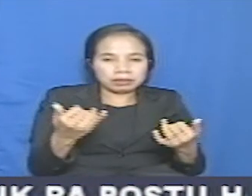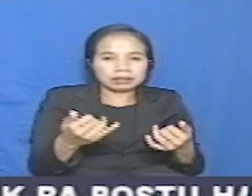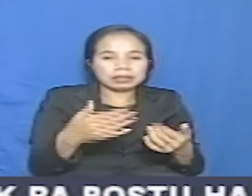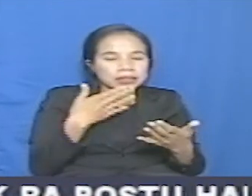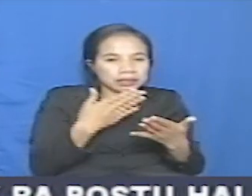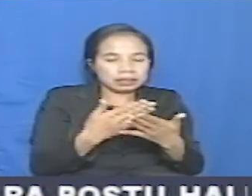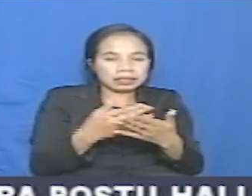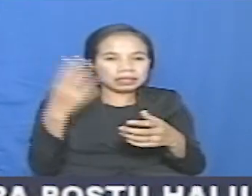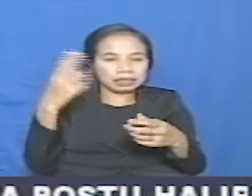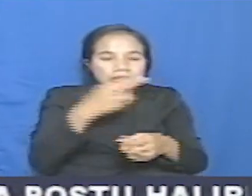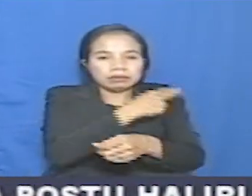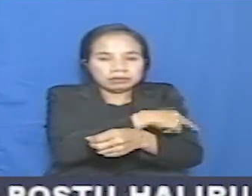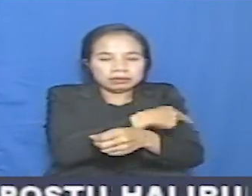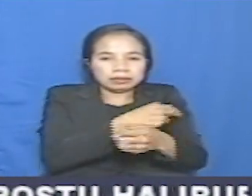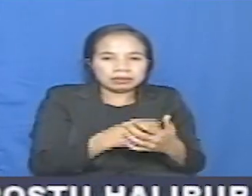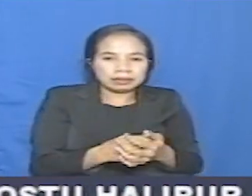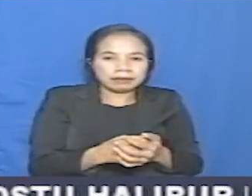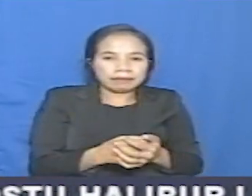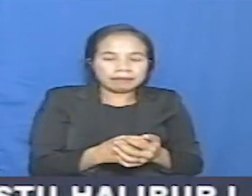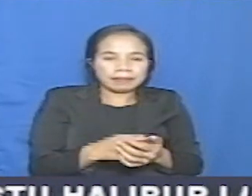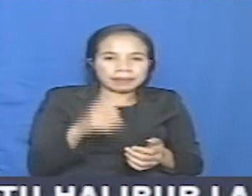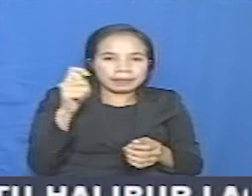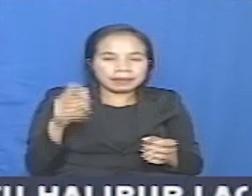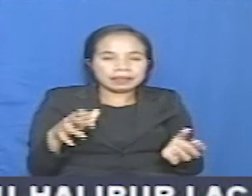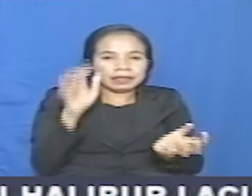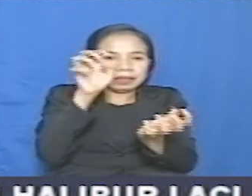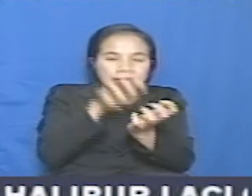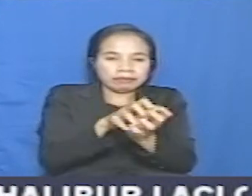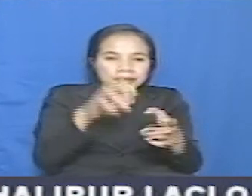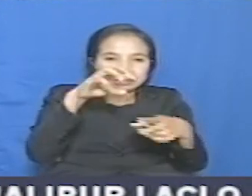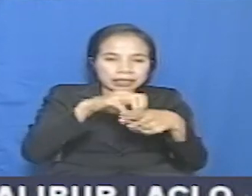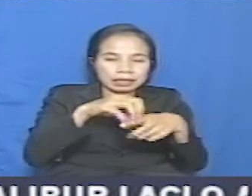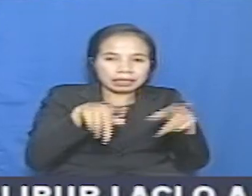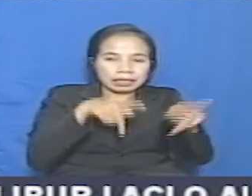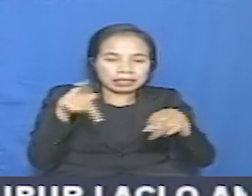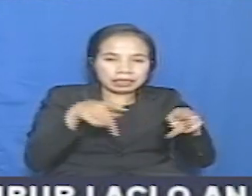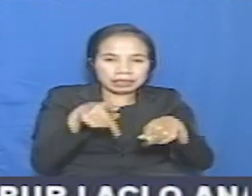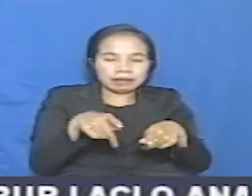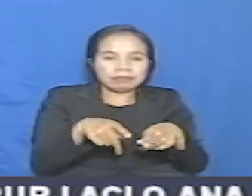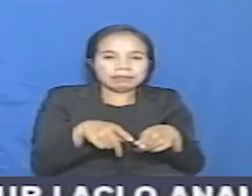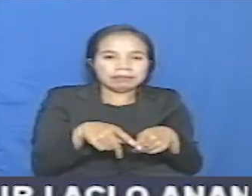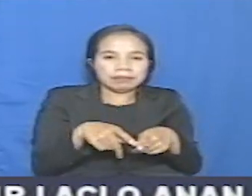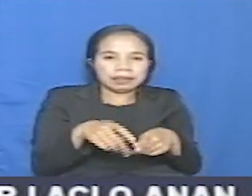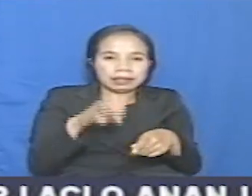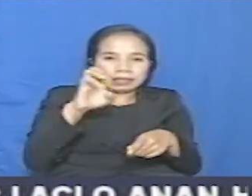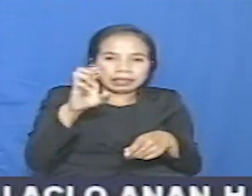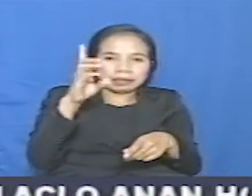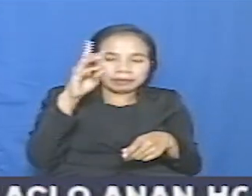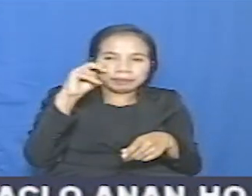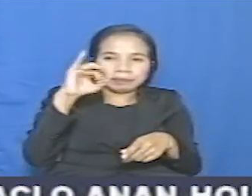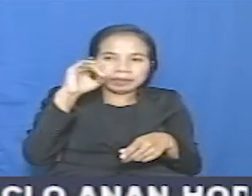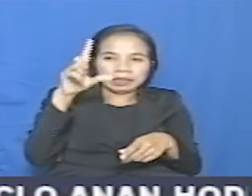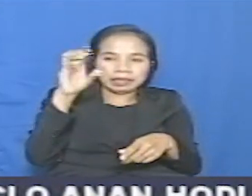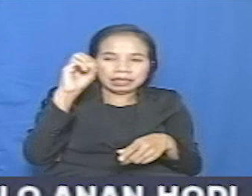berhenti tiada jasa. Pada tersebut kalang insiden makannya saya akontese lafaik tata ima, bintima lafaik tata Emilio Barros Cardoso